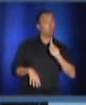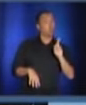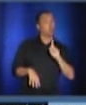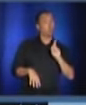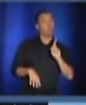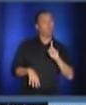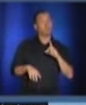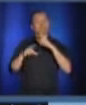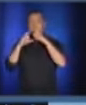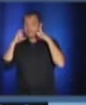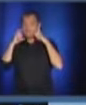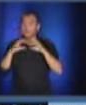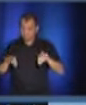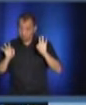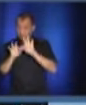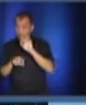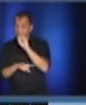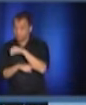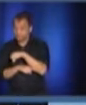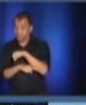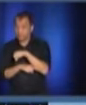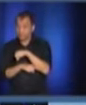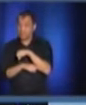important. Je ne pas en train de le dire, il pas le porter,